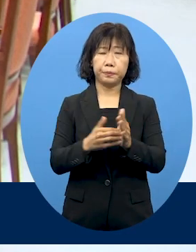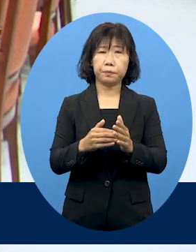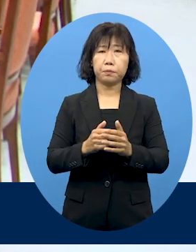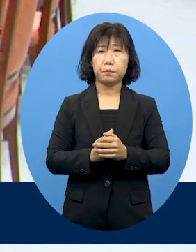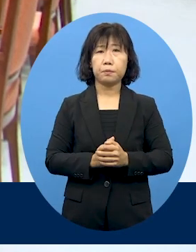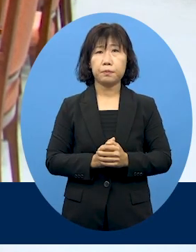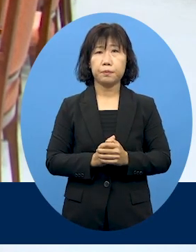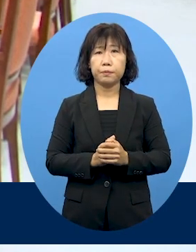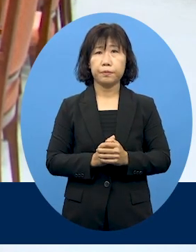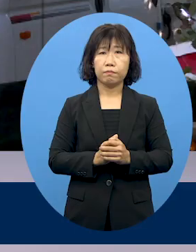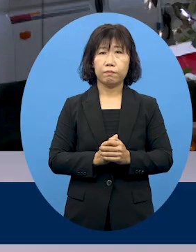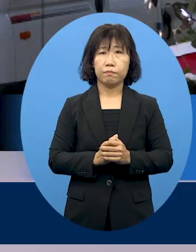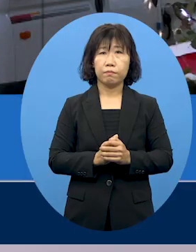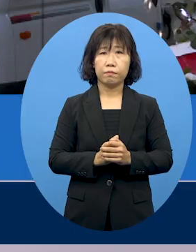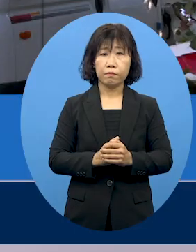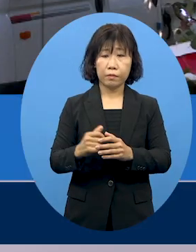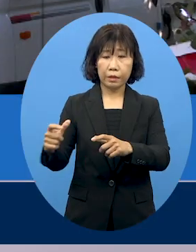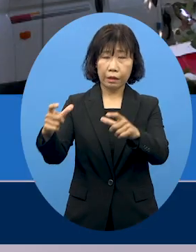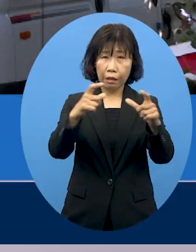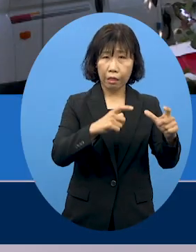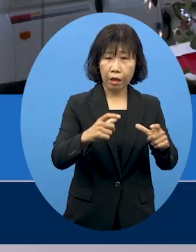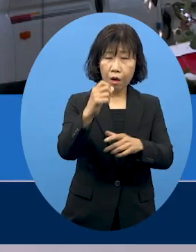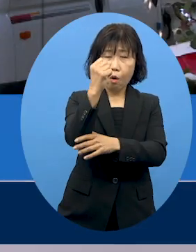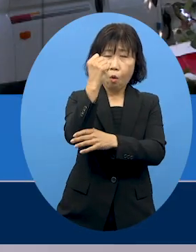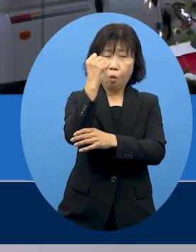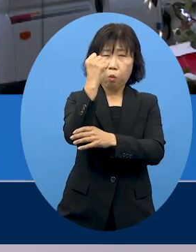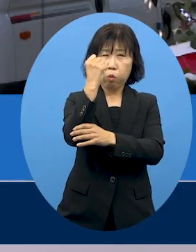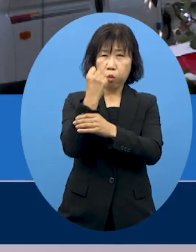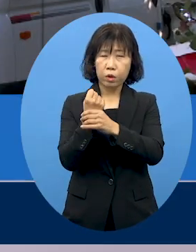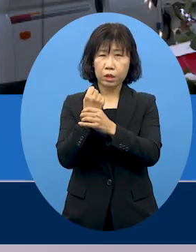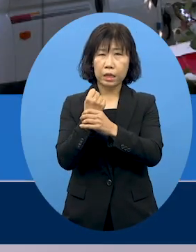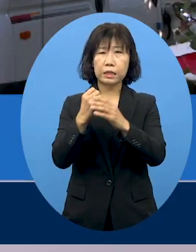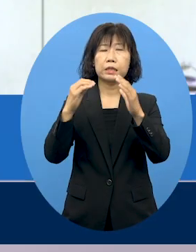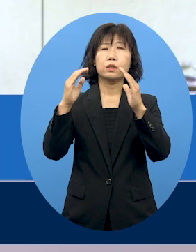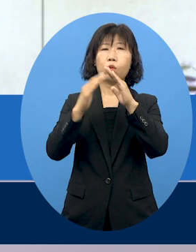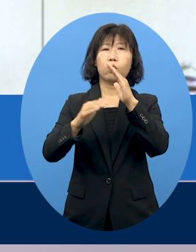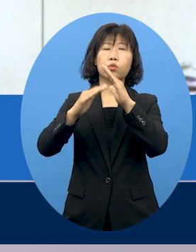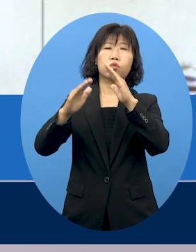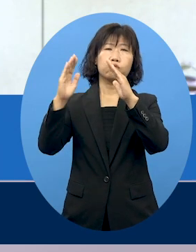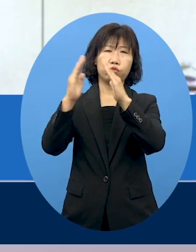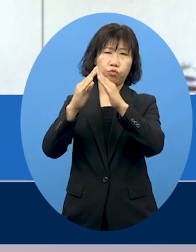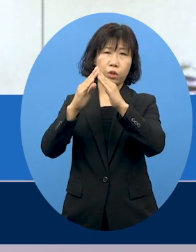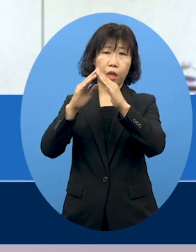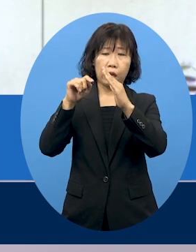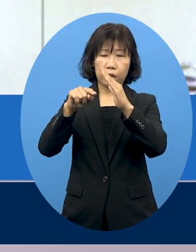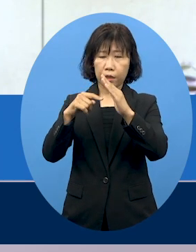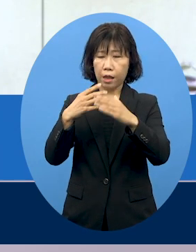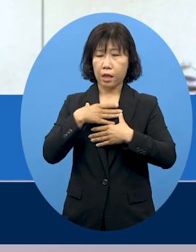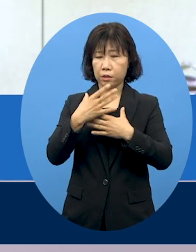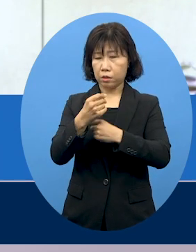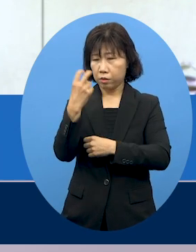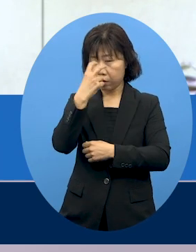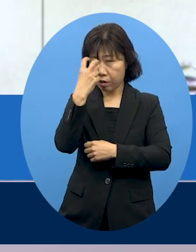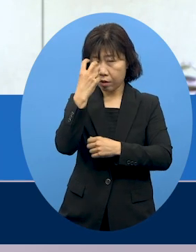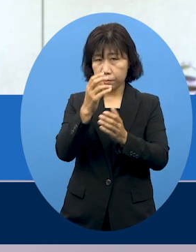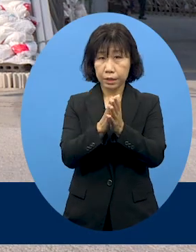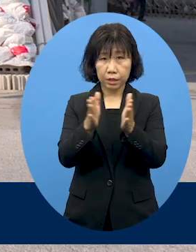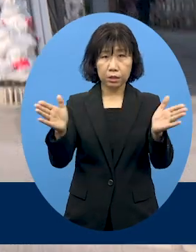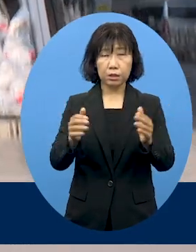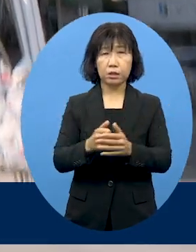받았습니다 지역 내 누 된 소규모 공동주택의 대한 안전점검을 실시합니다